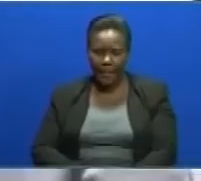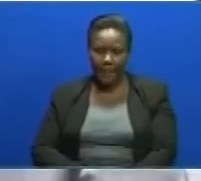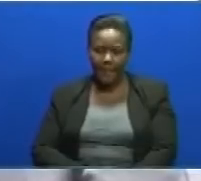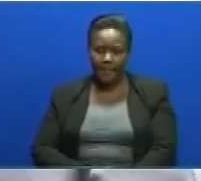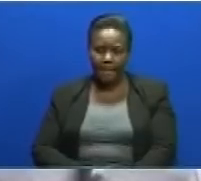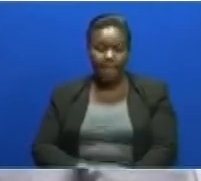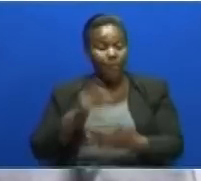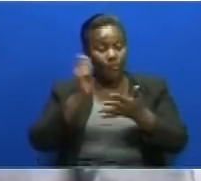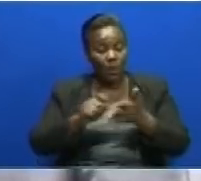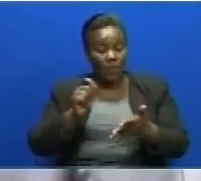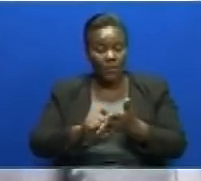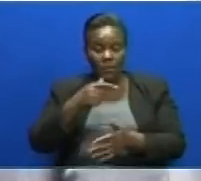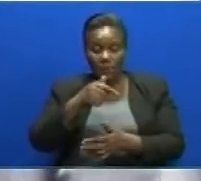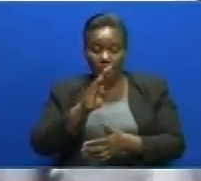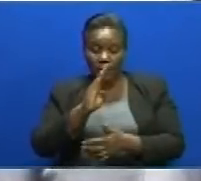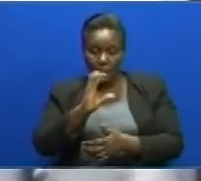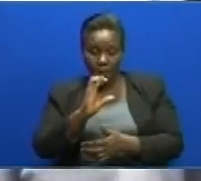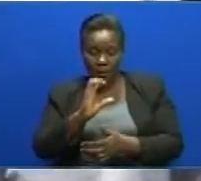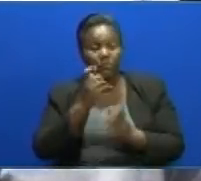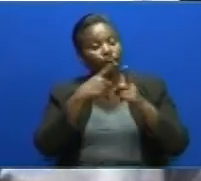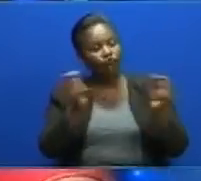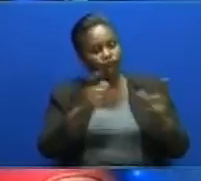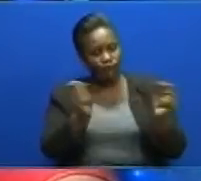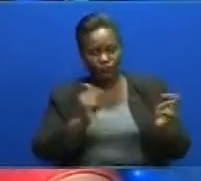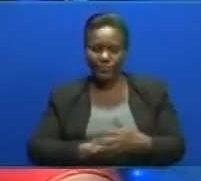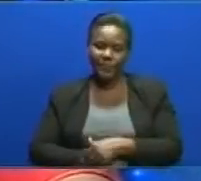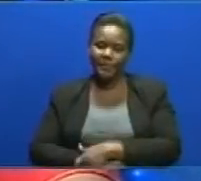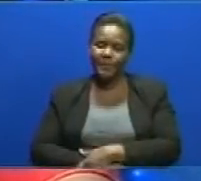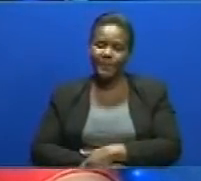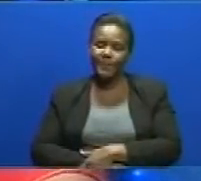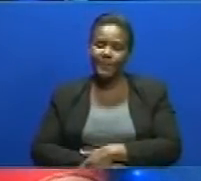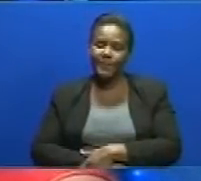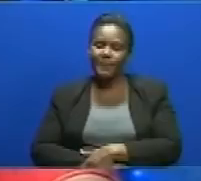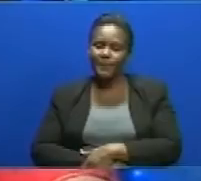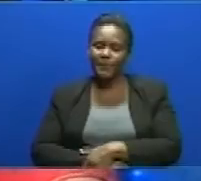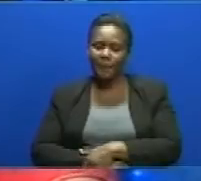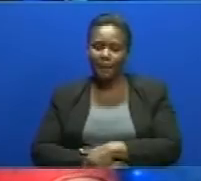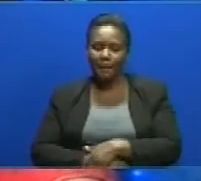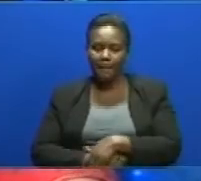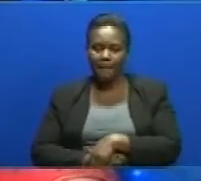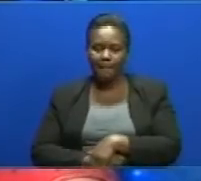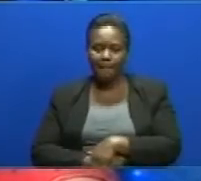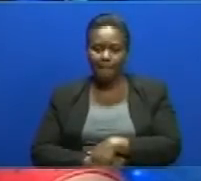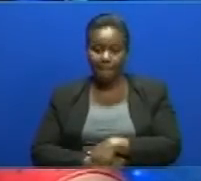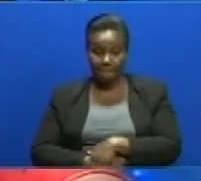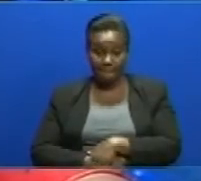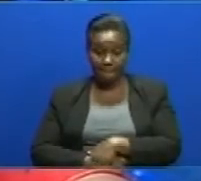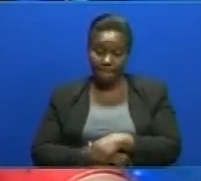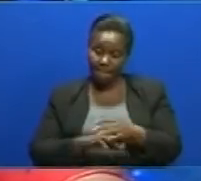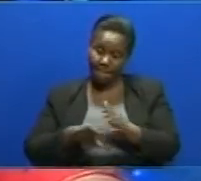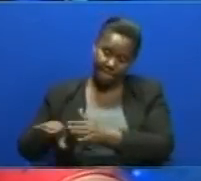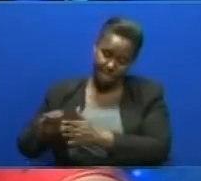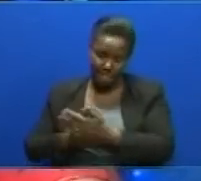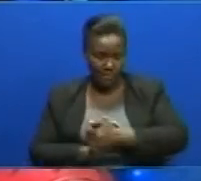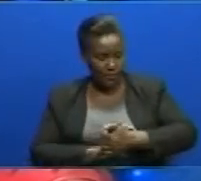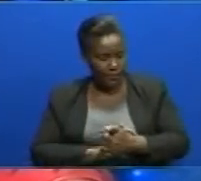Egidius Audax, TBC, Kigoma. Katika hatua nyingine, serikali ya Tanzania na Burundi kwa kushirikiana na shirika